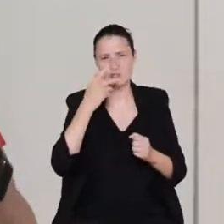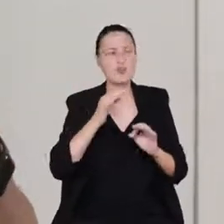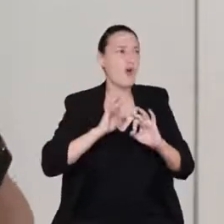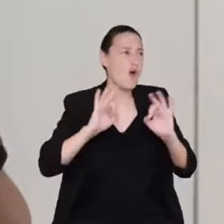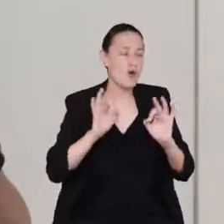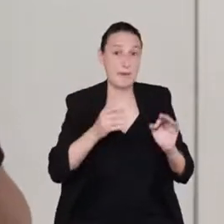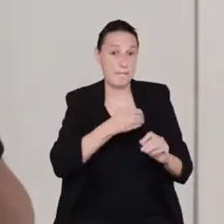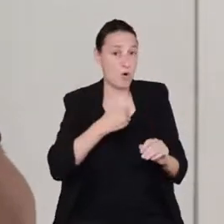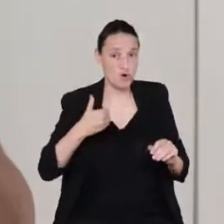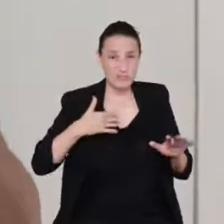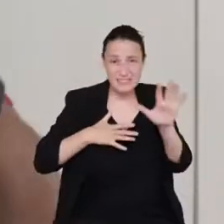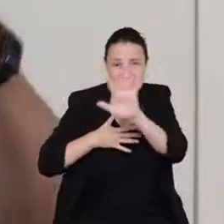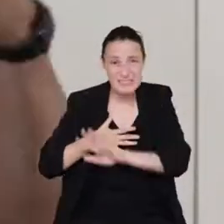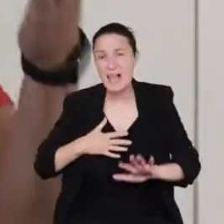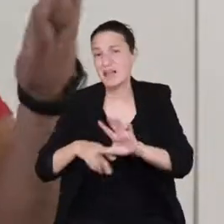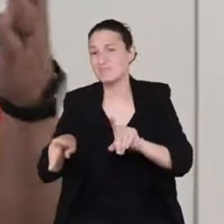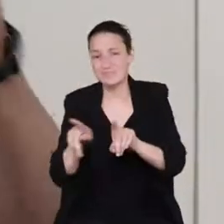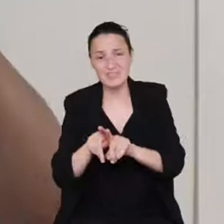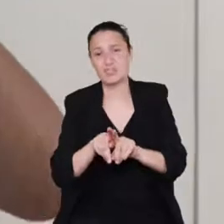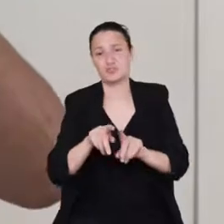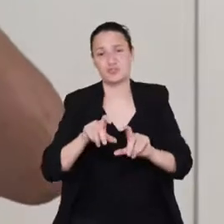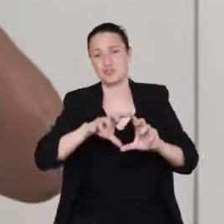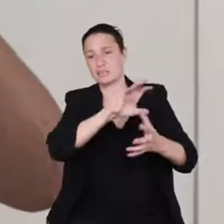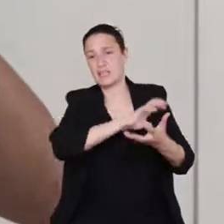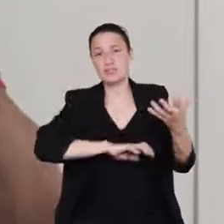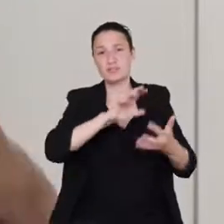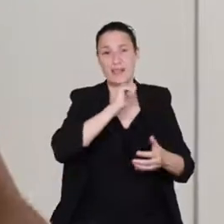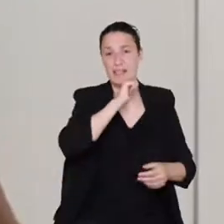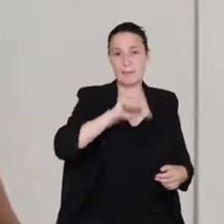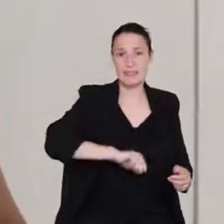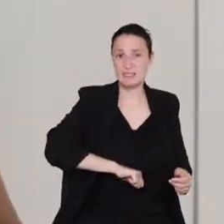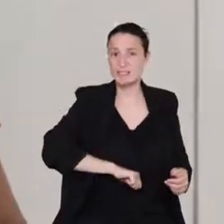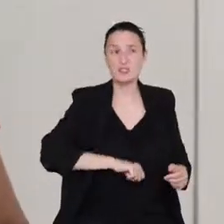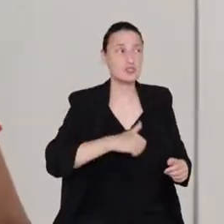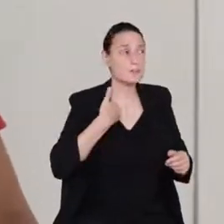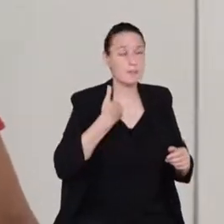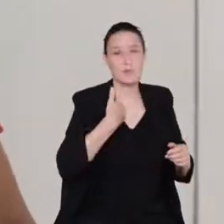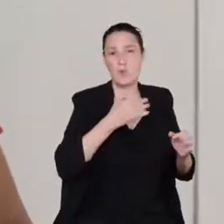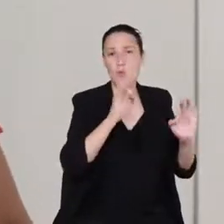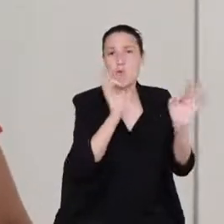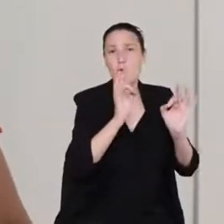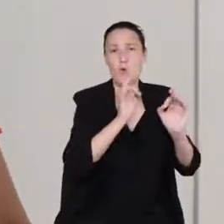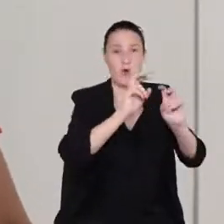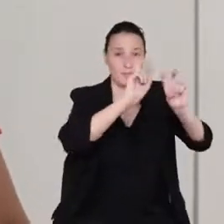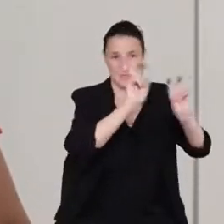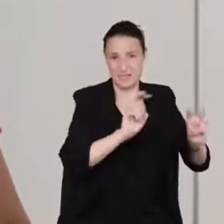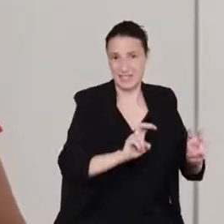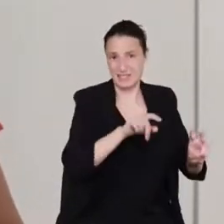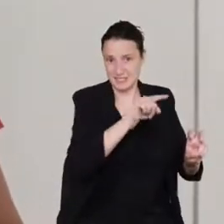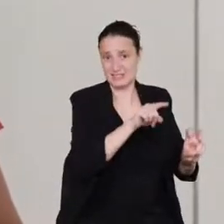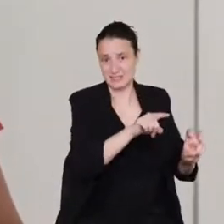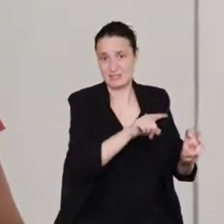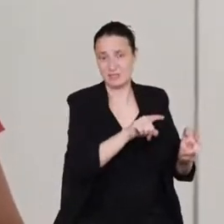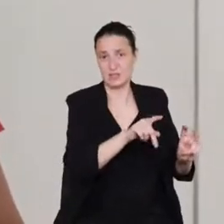w Polsce, ale w ogóle w świecie kapitalistycznym był wielki kryzys.